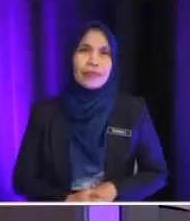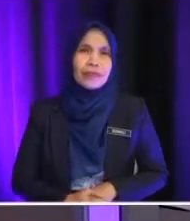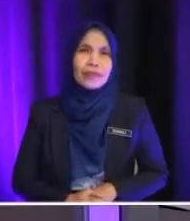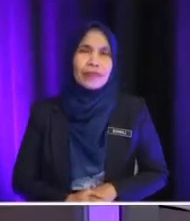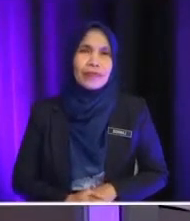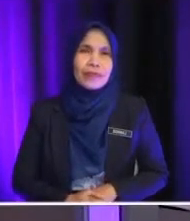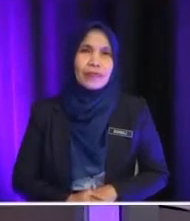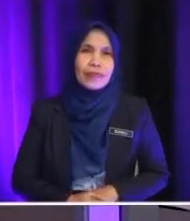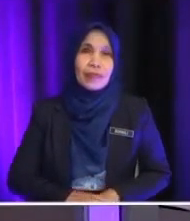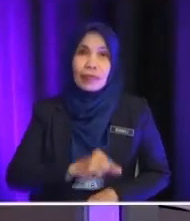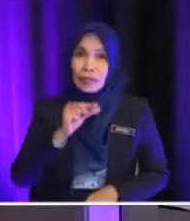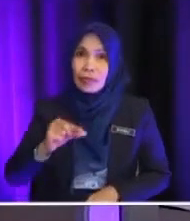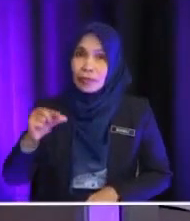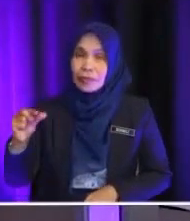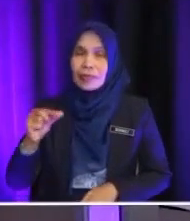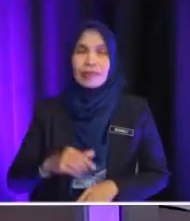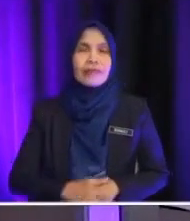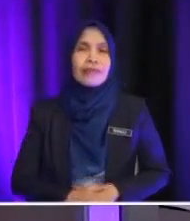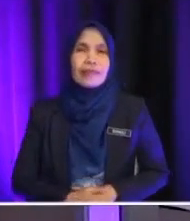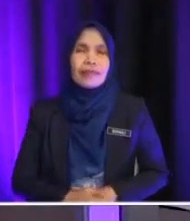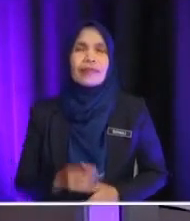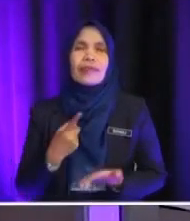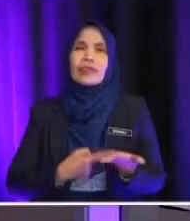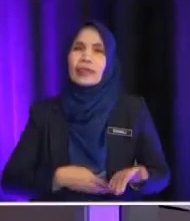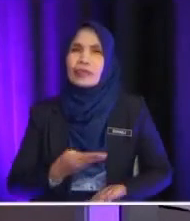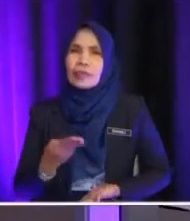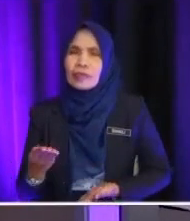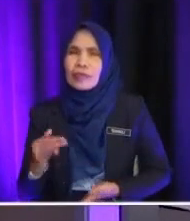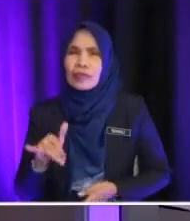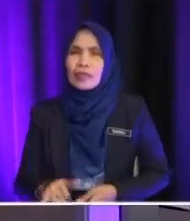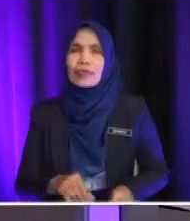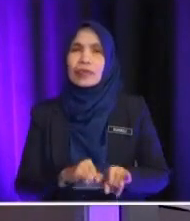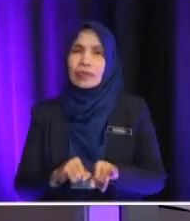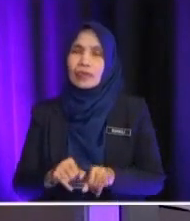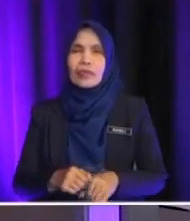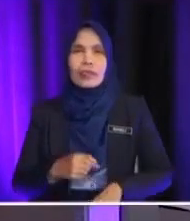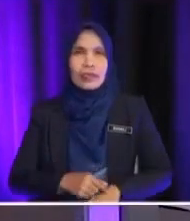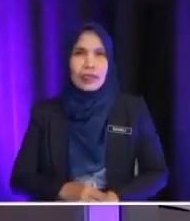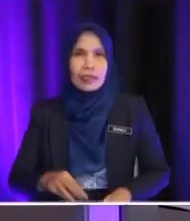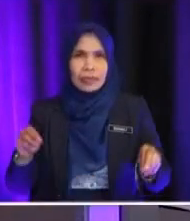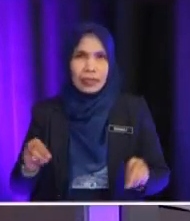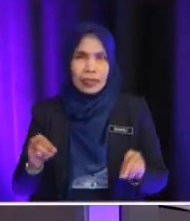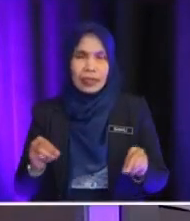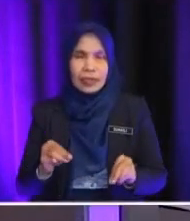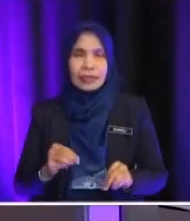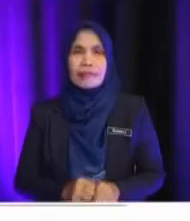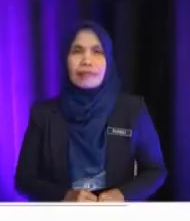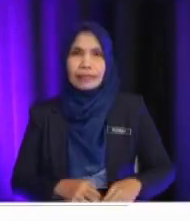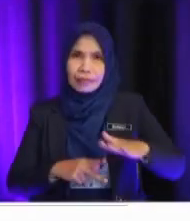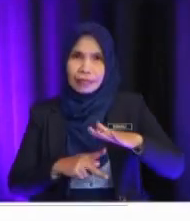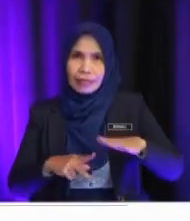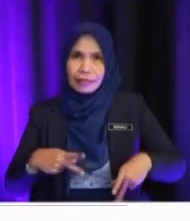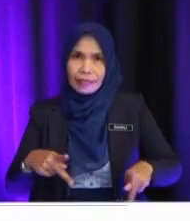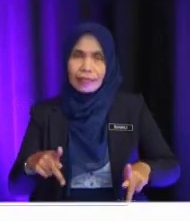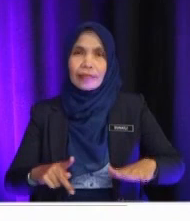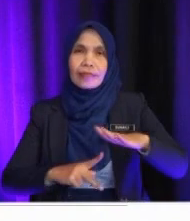Okey, kita tengok apa bahan-bahan yang sesuai dimasak dengan kaedah memanggang. Okey, contohnya